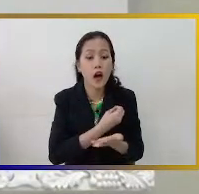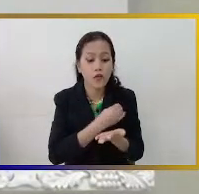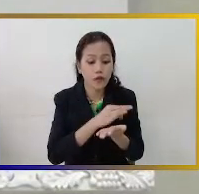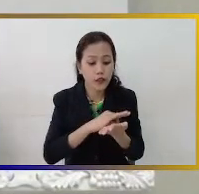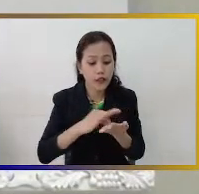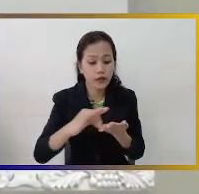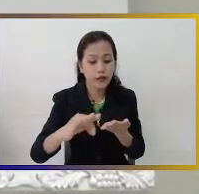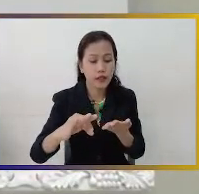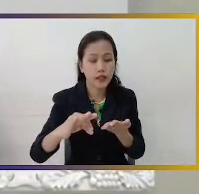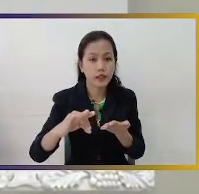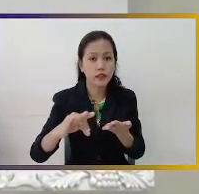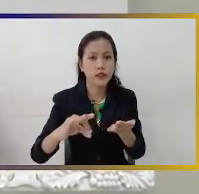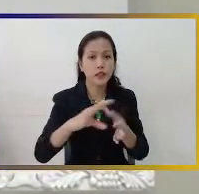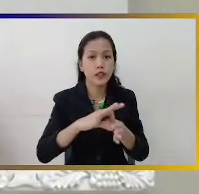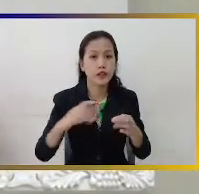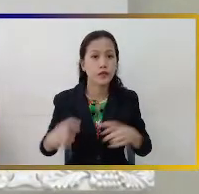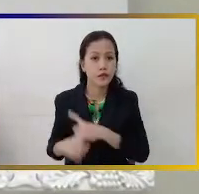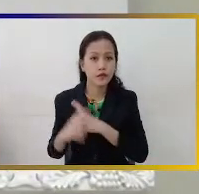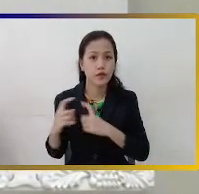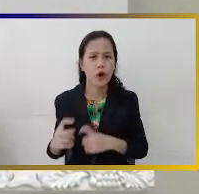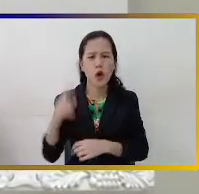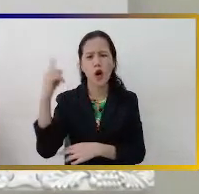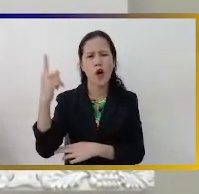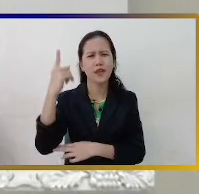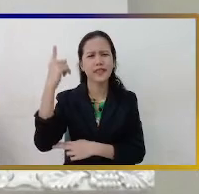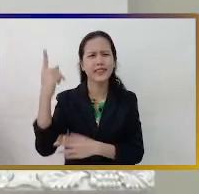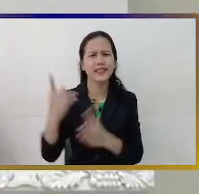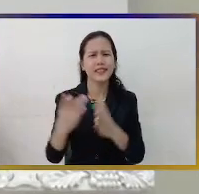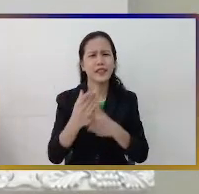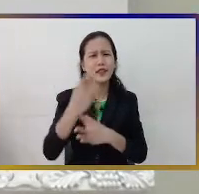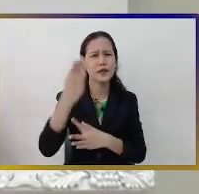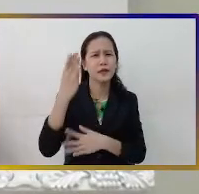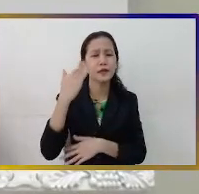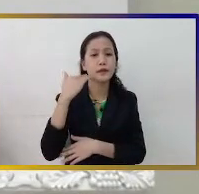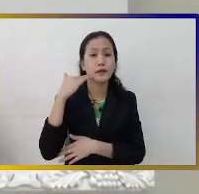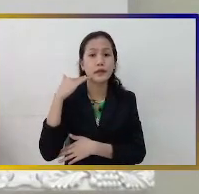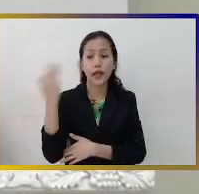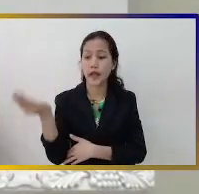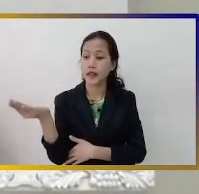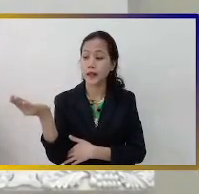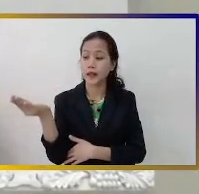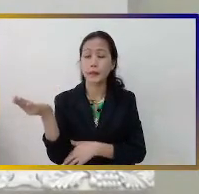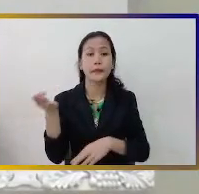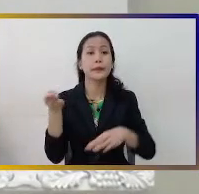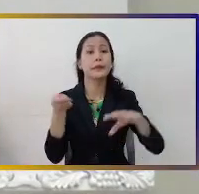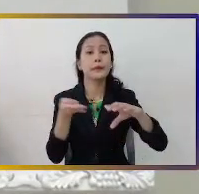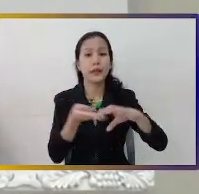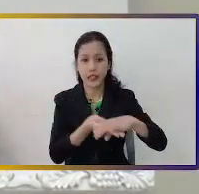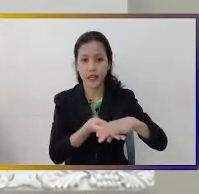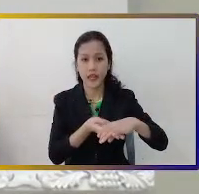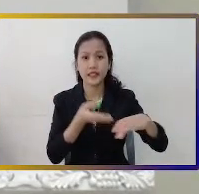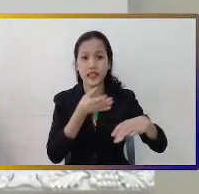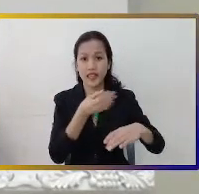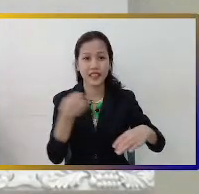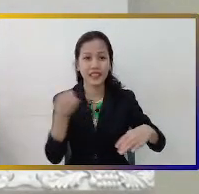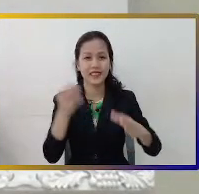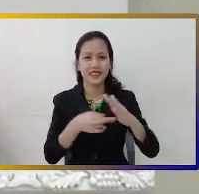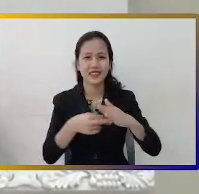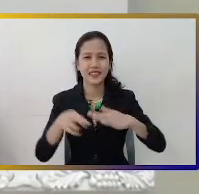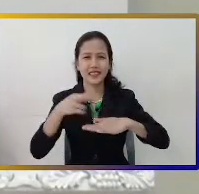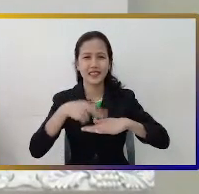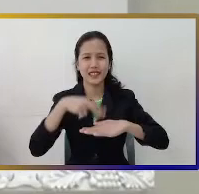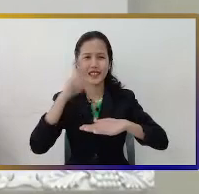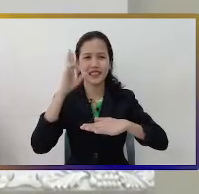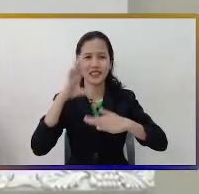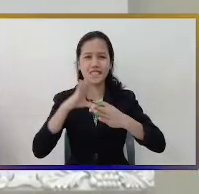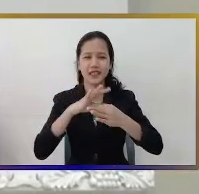lang ng pagkamatay, pagkalibing at muling pagkabuhay ng Panginoong Jesucristo. Okay, kaya yan po yung diyan po